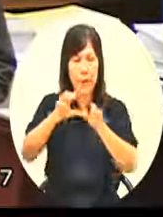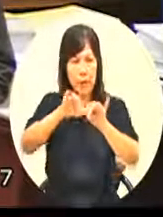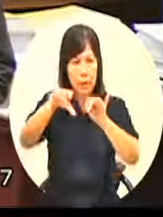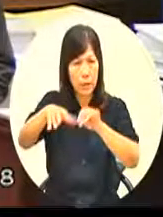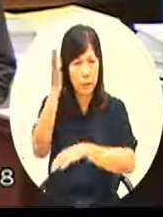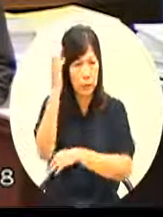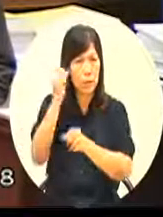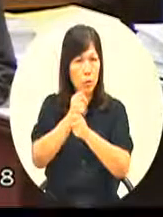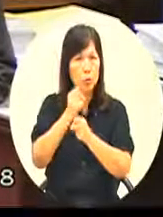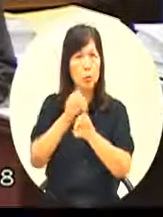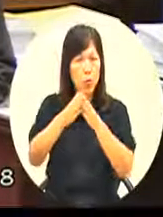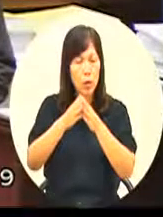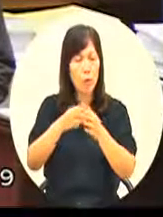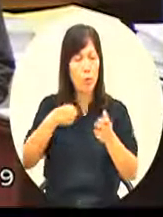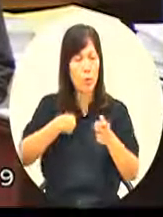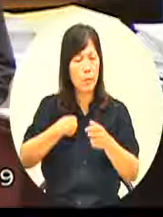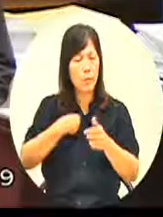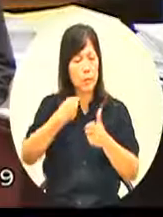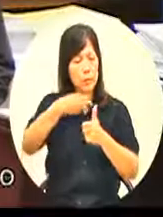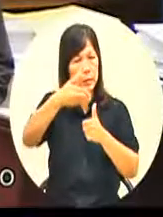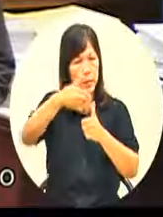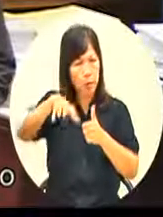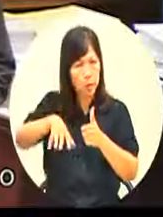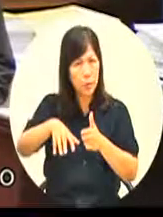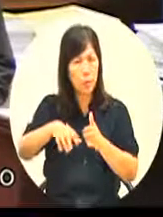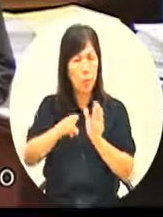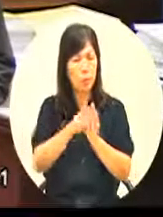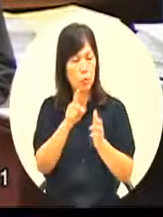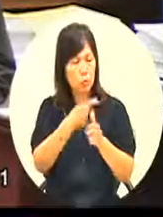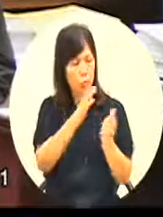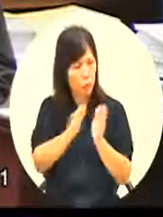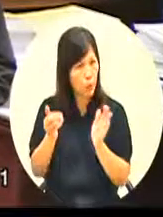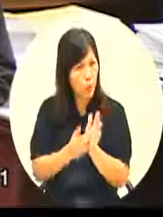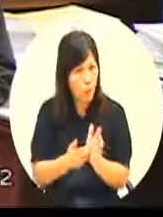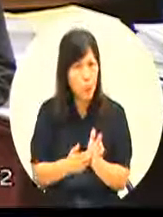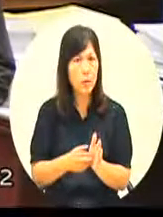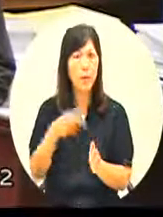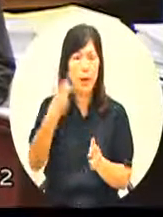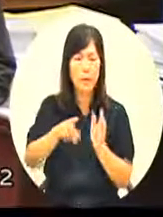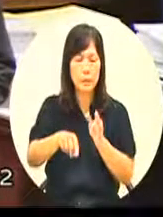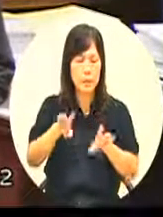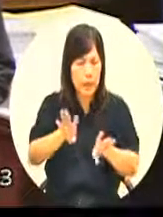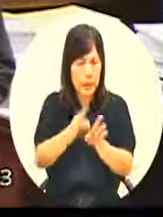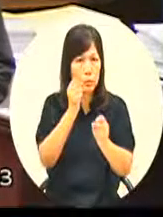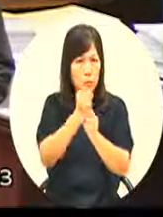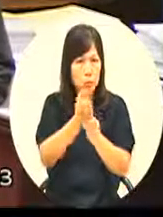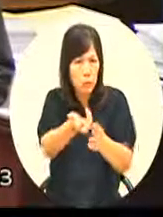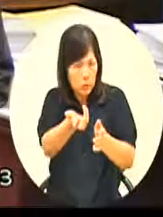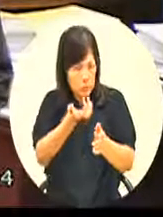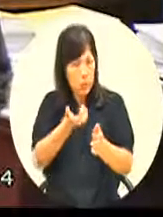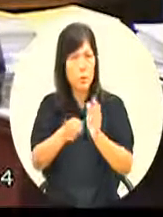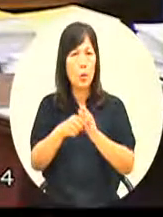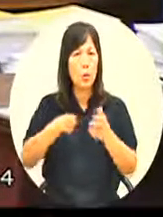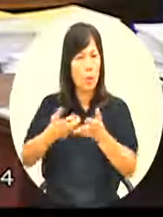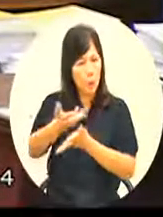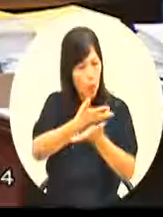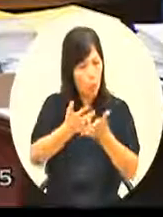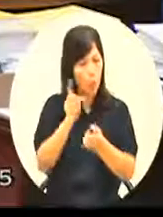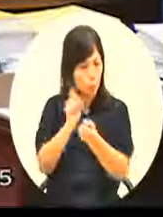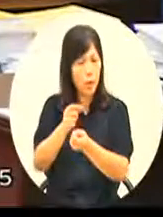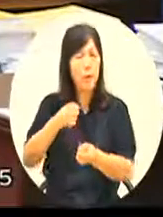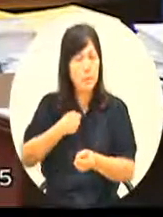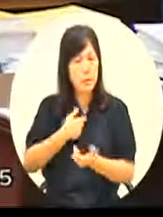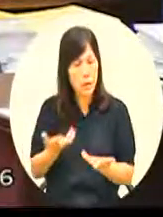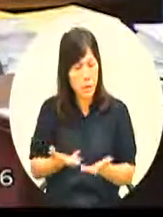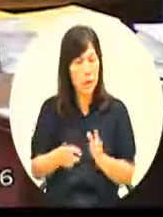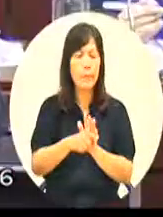长，我们的教育部门是不是有了一些准备，或是在这些政策的施行前我们是不是有一些的沟通或了解，是不是可以请